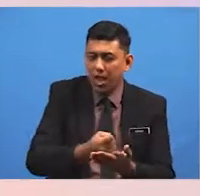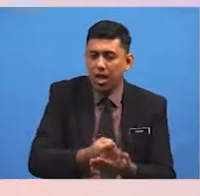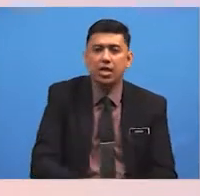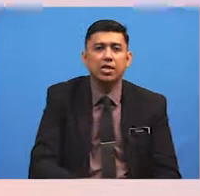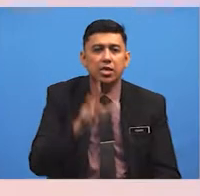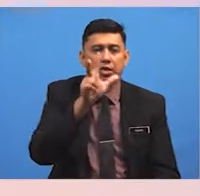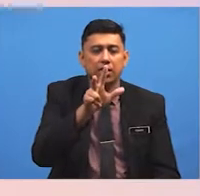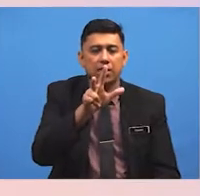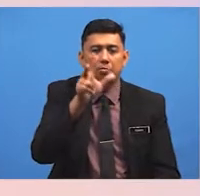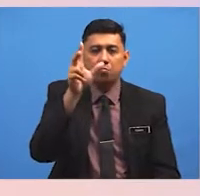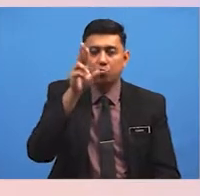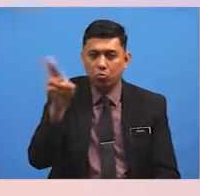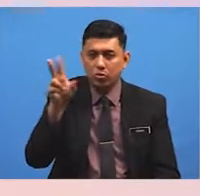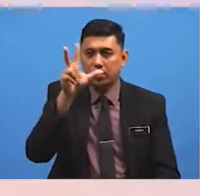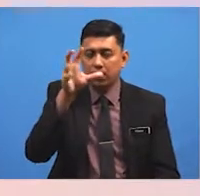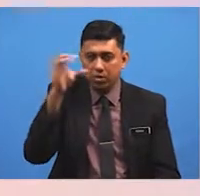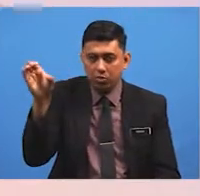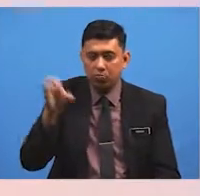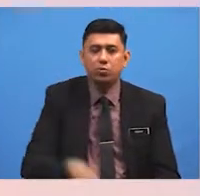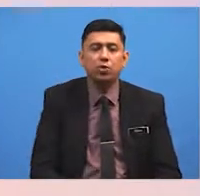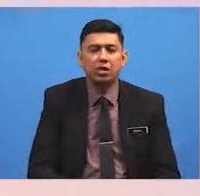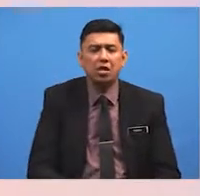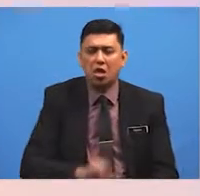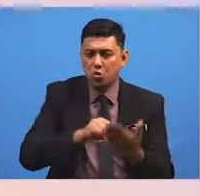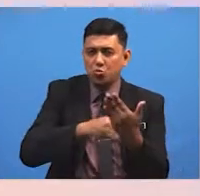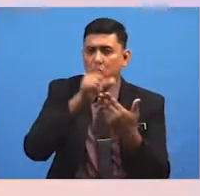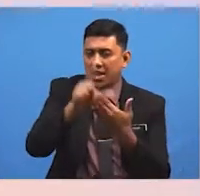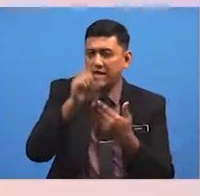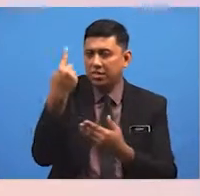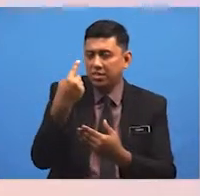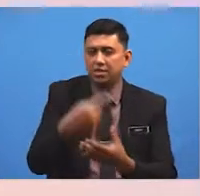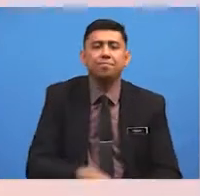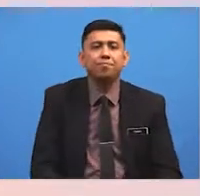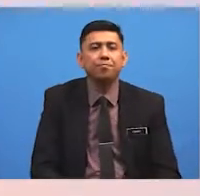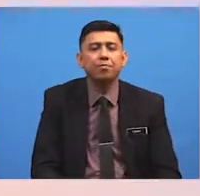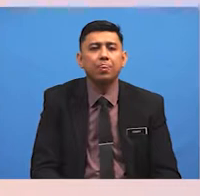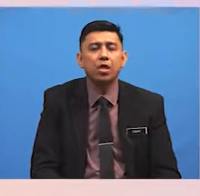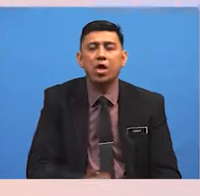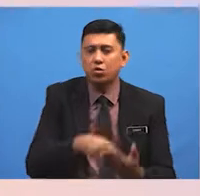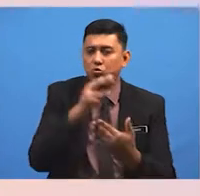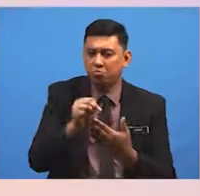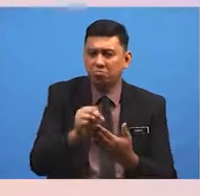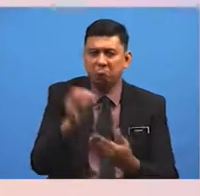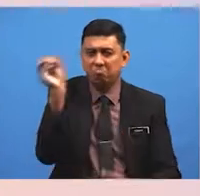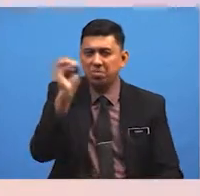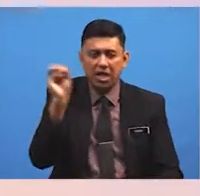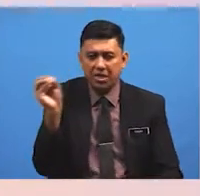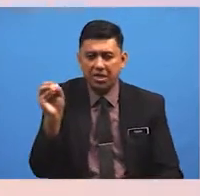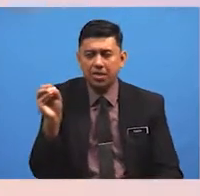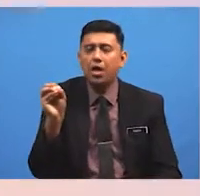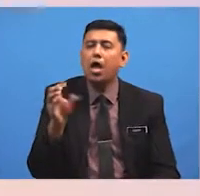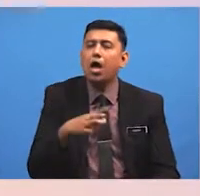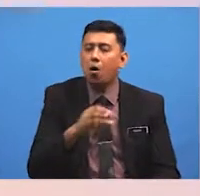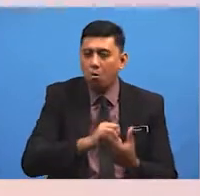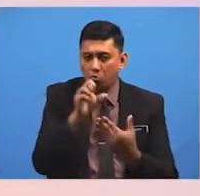Air m3300 pada lajo bulan julai sejuta laju lanjut dan ogos ya desain